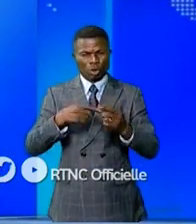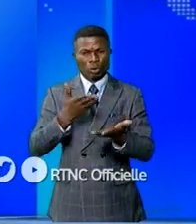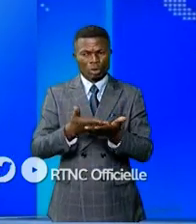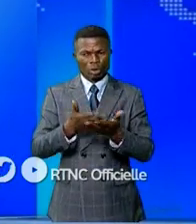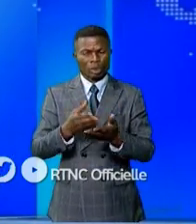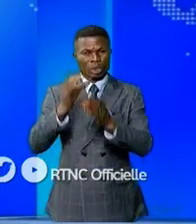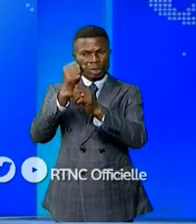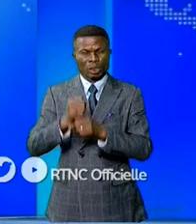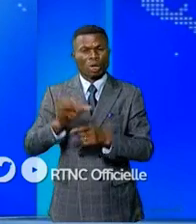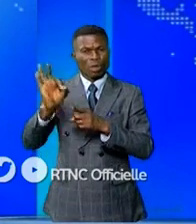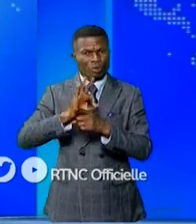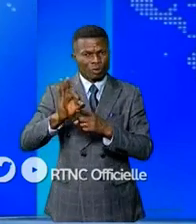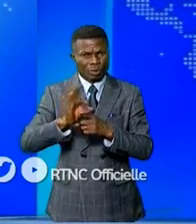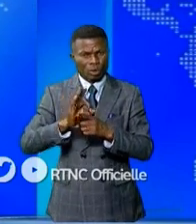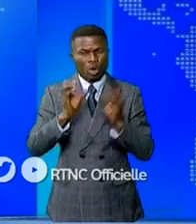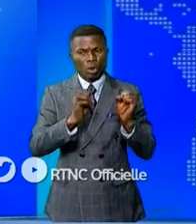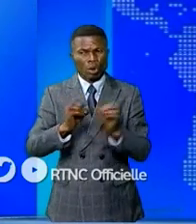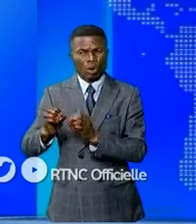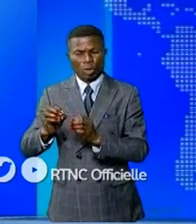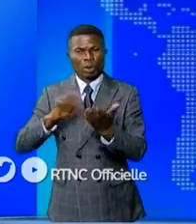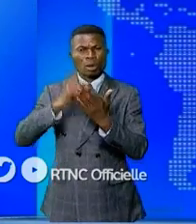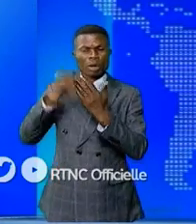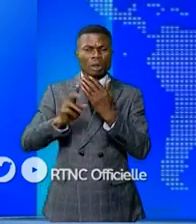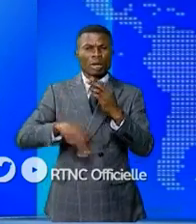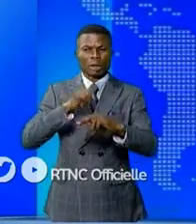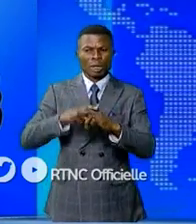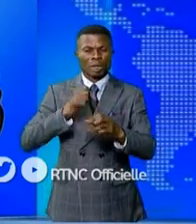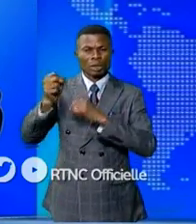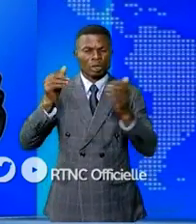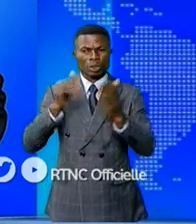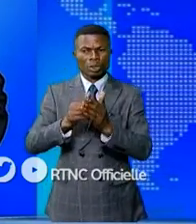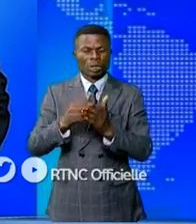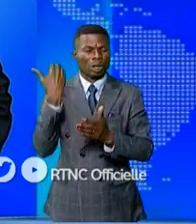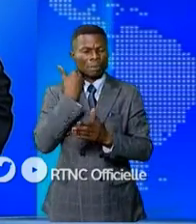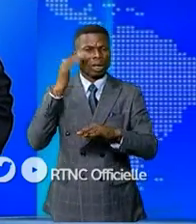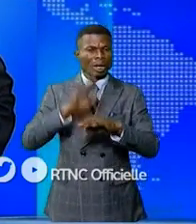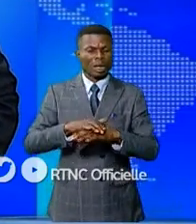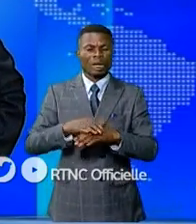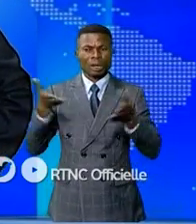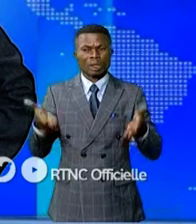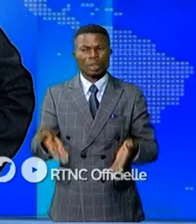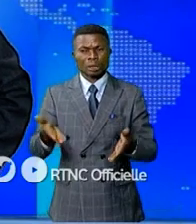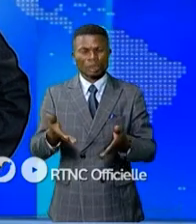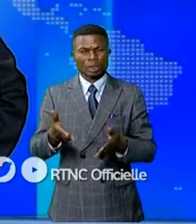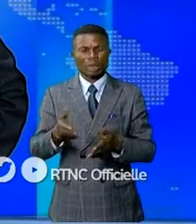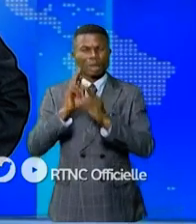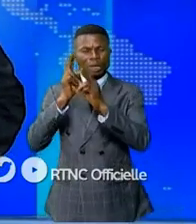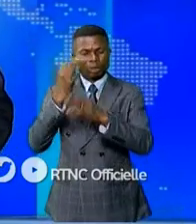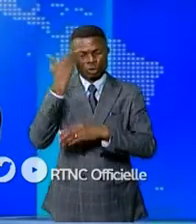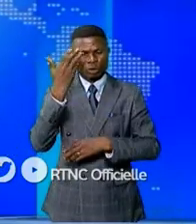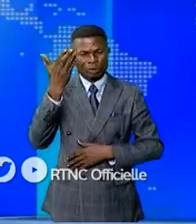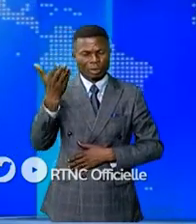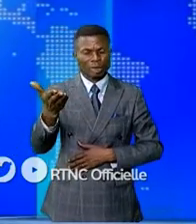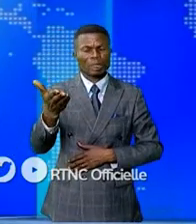viennent de bénéficier d'une formation organisée par les programmes nationaux de lutte contre le paludisme en RDC. Constance Mananga était là